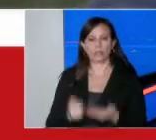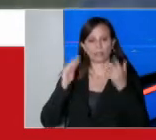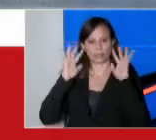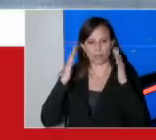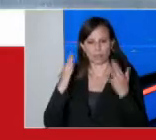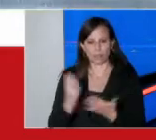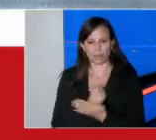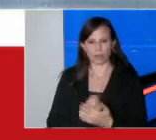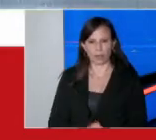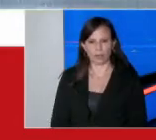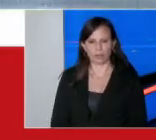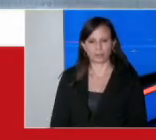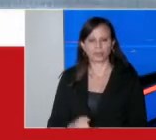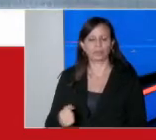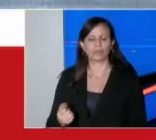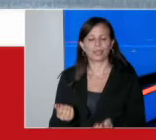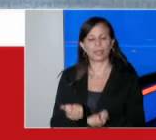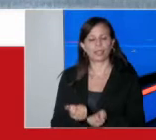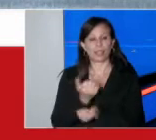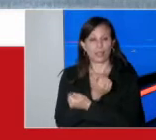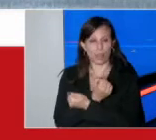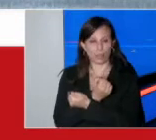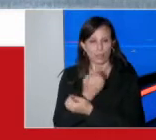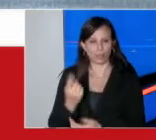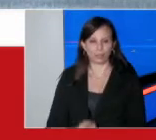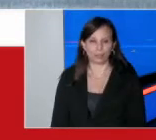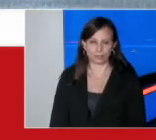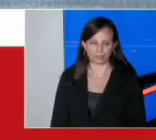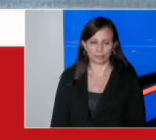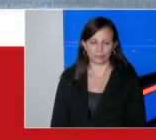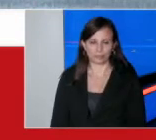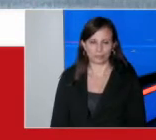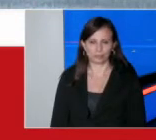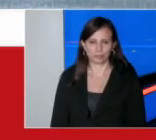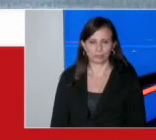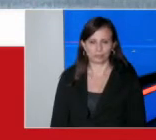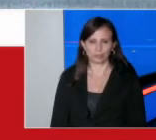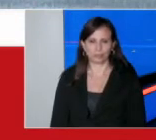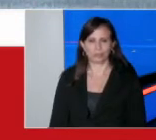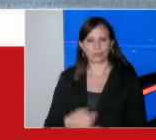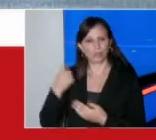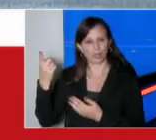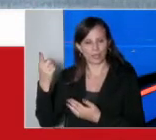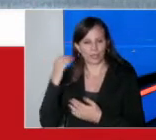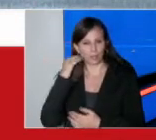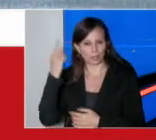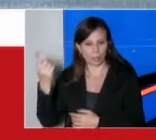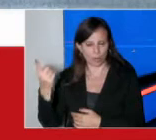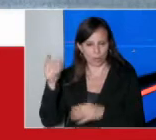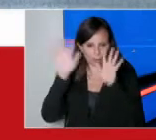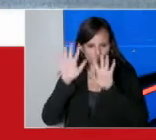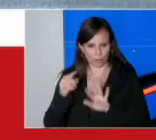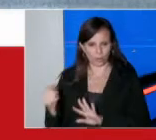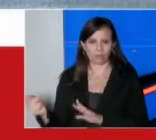בהצלחה. Wonder Woman, כבר אמרנו, בהחלט. טוב, מהוליווד, עניין אחר לגמרי,